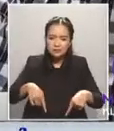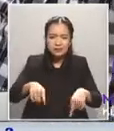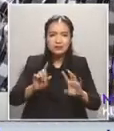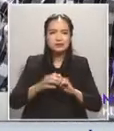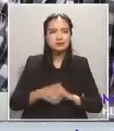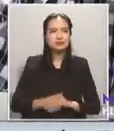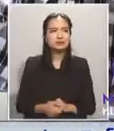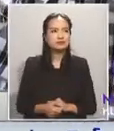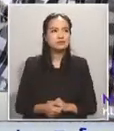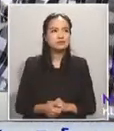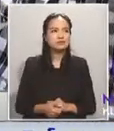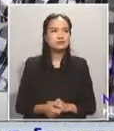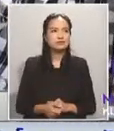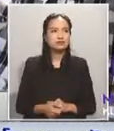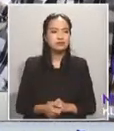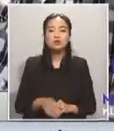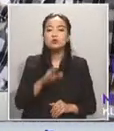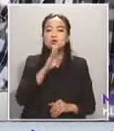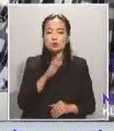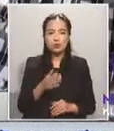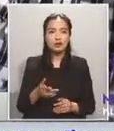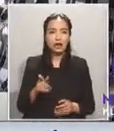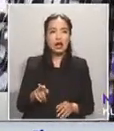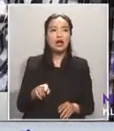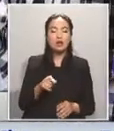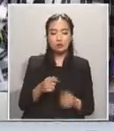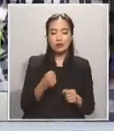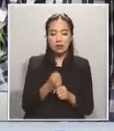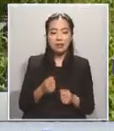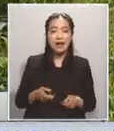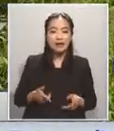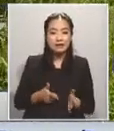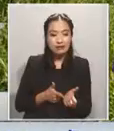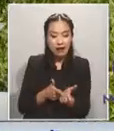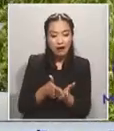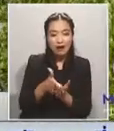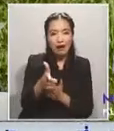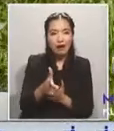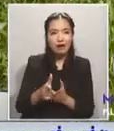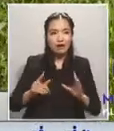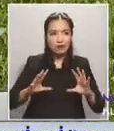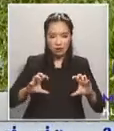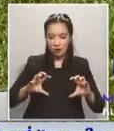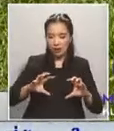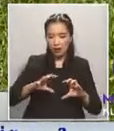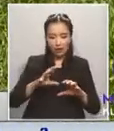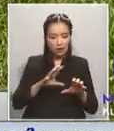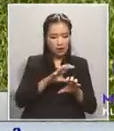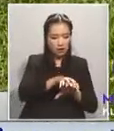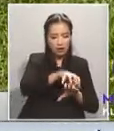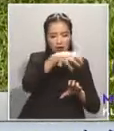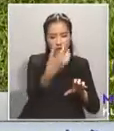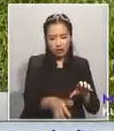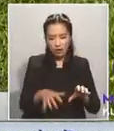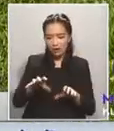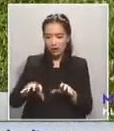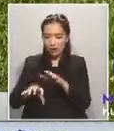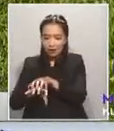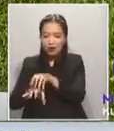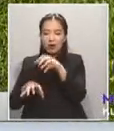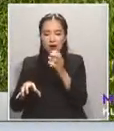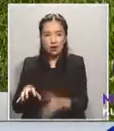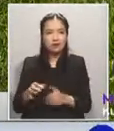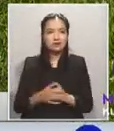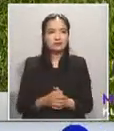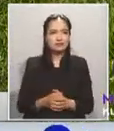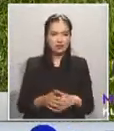งไปไถนาเขาก็จะเอาล้อนี้ออกค่ะ เอาล้อนี้ออกเหรอเฮ้ยจะโดนล้อเดี๋ยวอาย แต่ก็จะเอาผ่าน โด